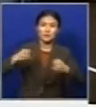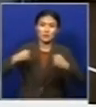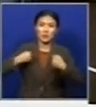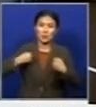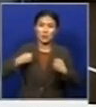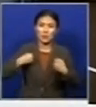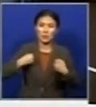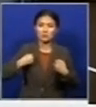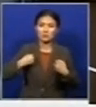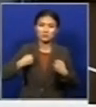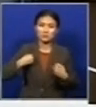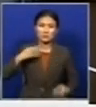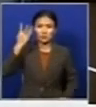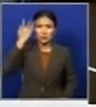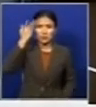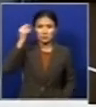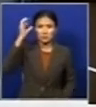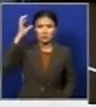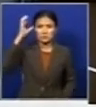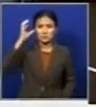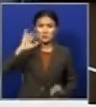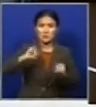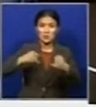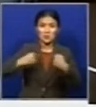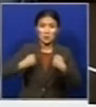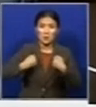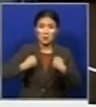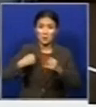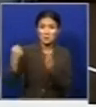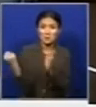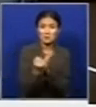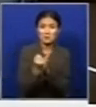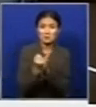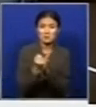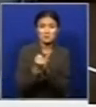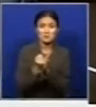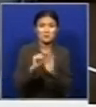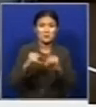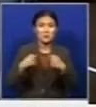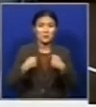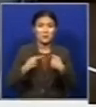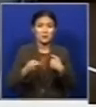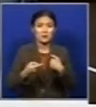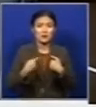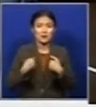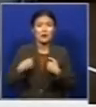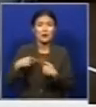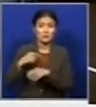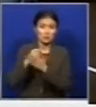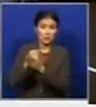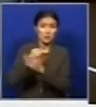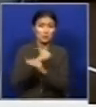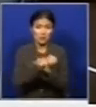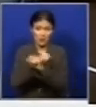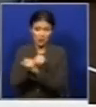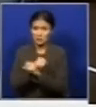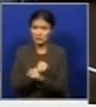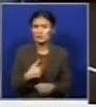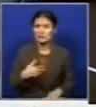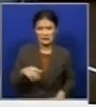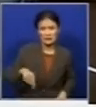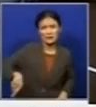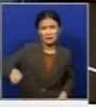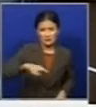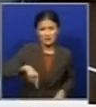ญอีกเช่นกันทั้งหมดนี้จึงเป็นเหตุให้ภาคประชาชนมองว่าหากไทยเ